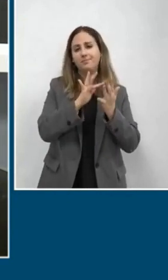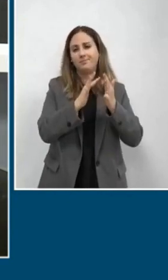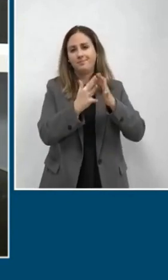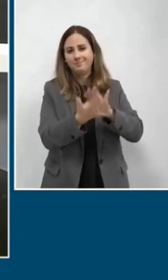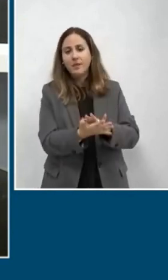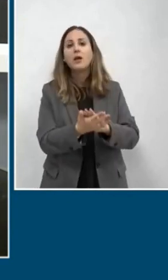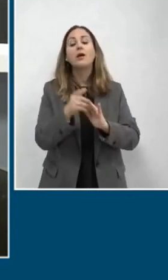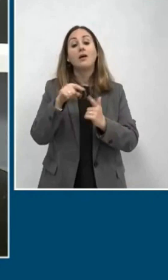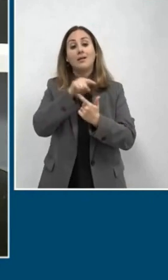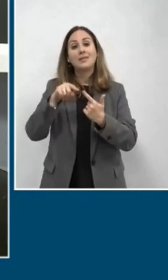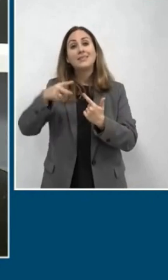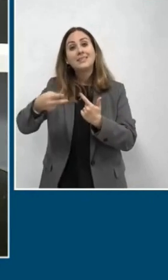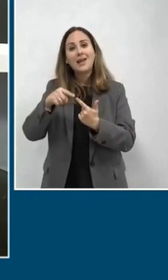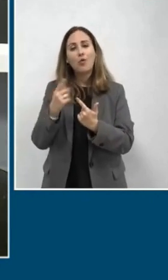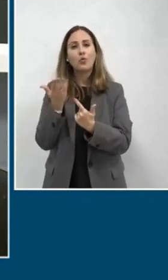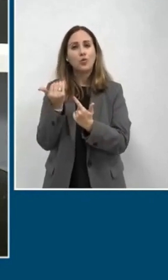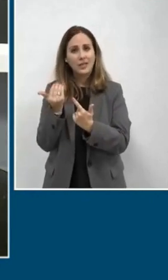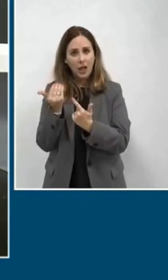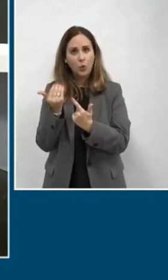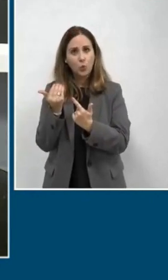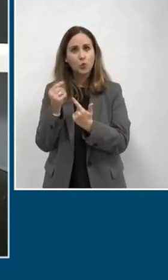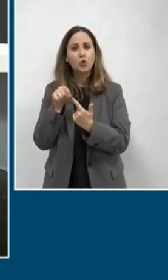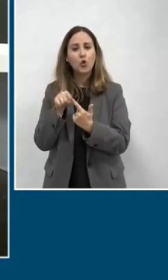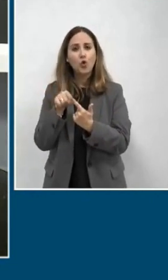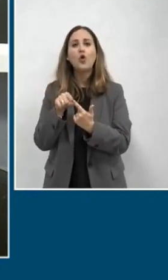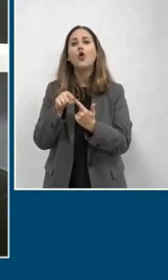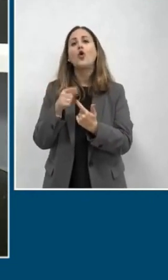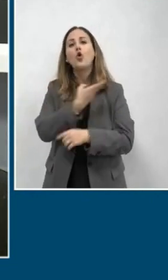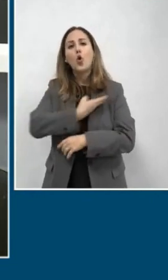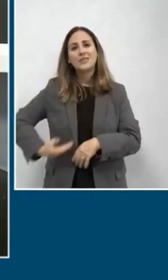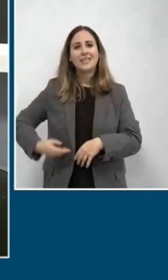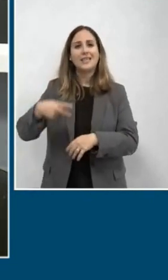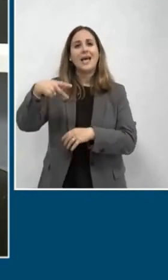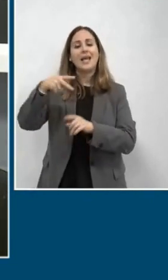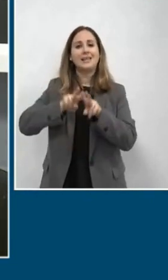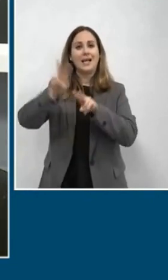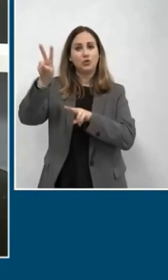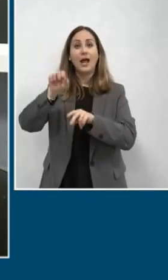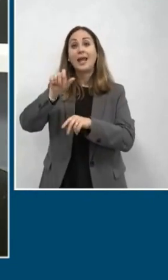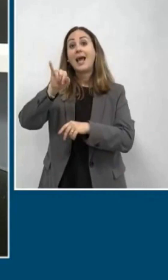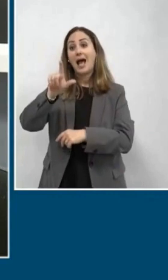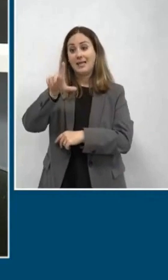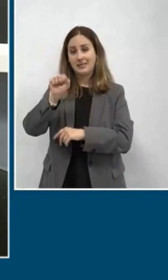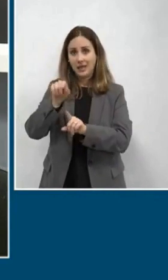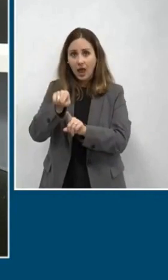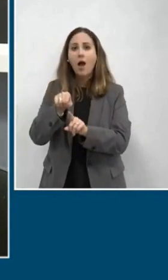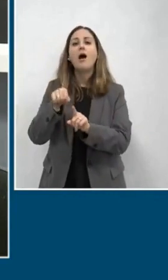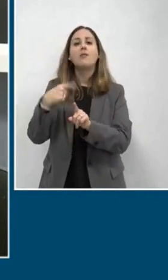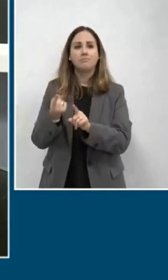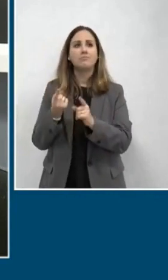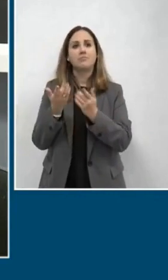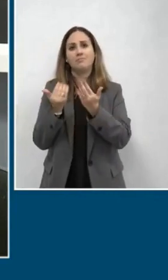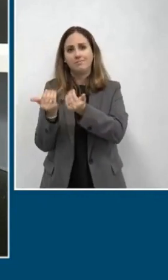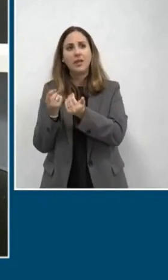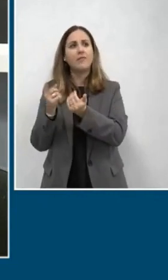un secondo saluto di del consigliere nazionale di icela Tra l'altro saluto parlerà tra poco